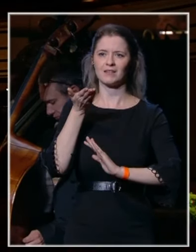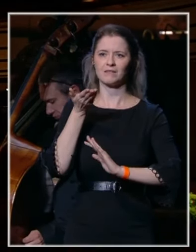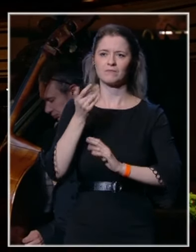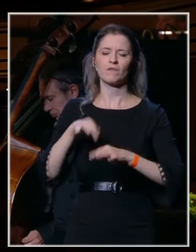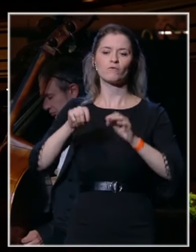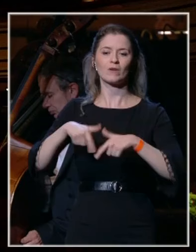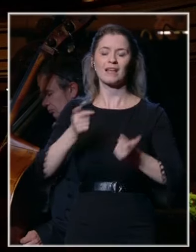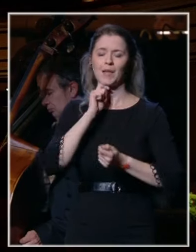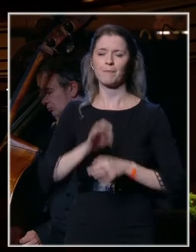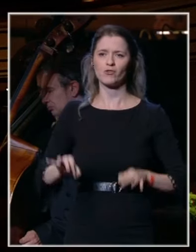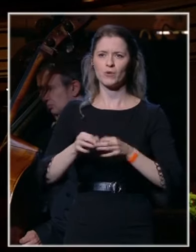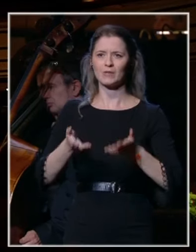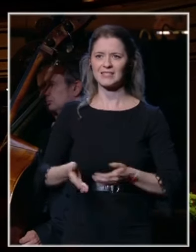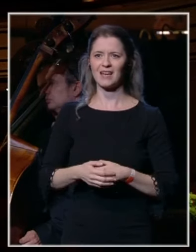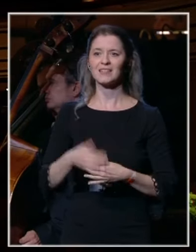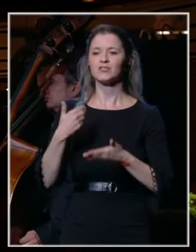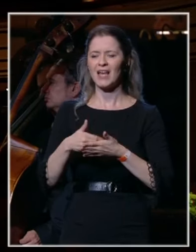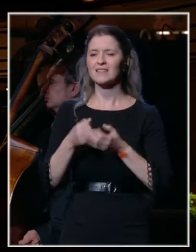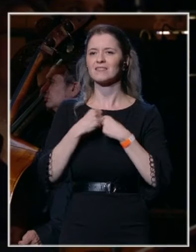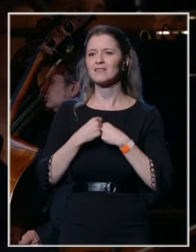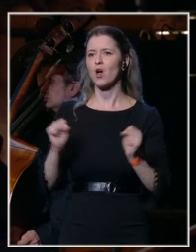ma szabad otthonunk.